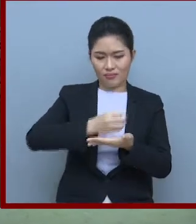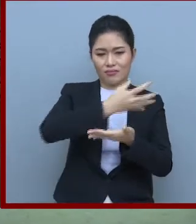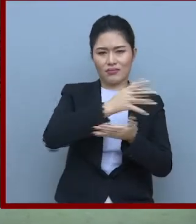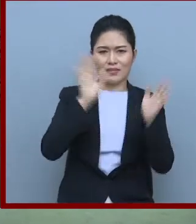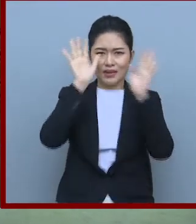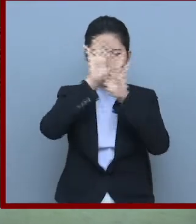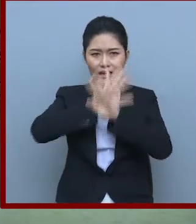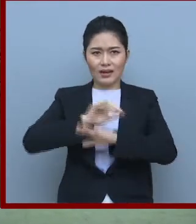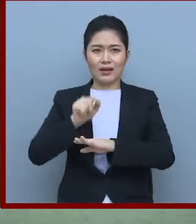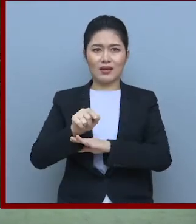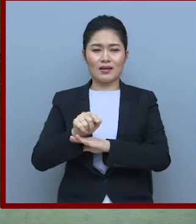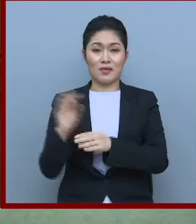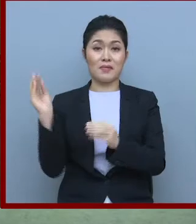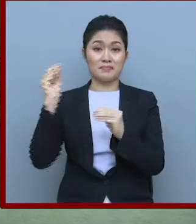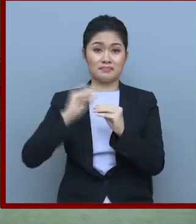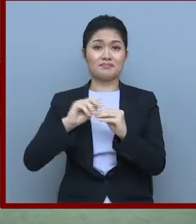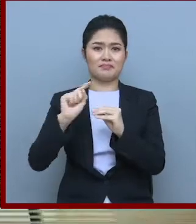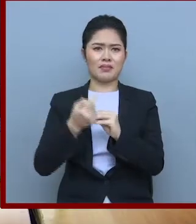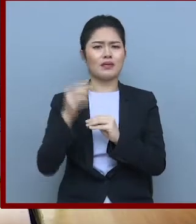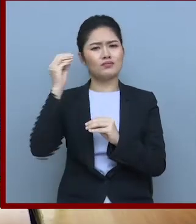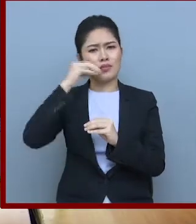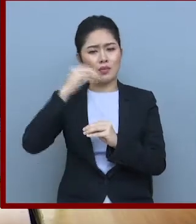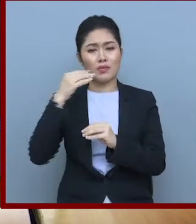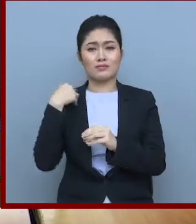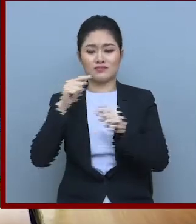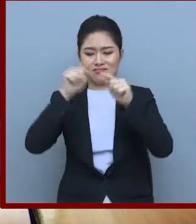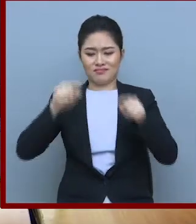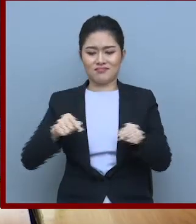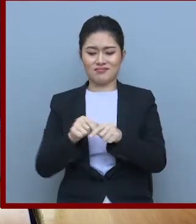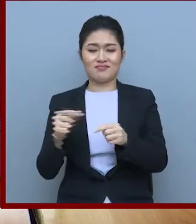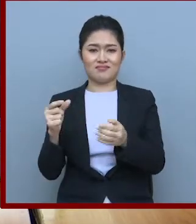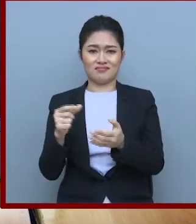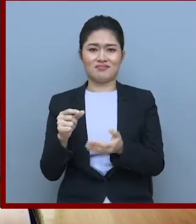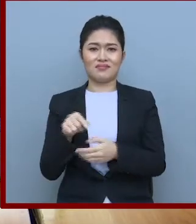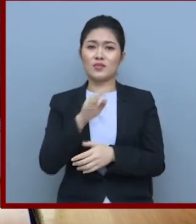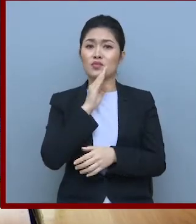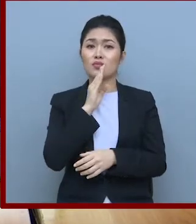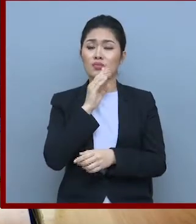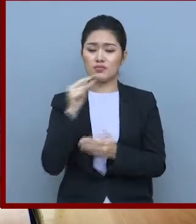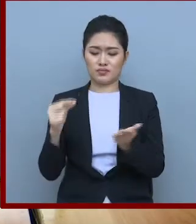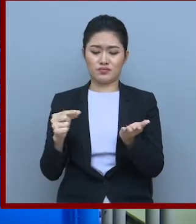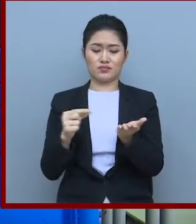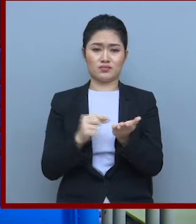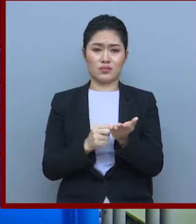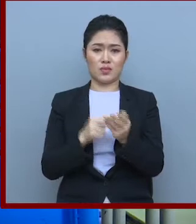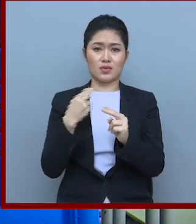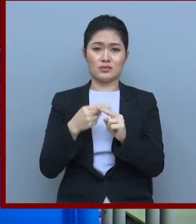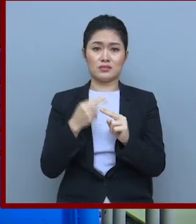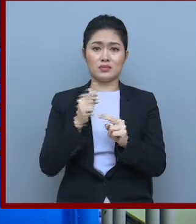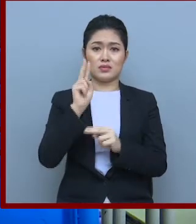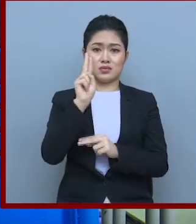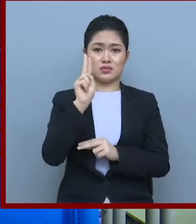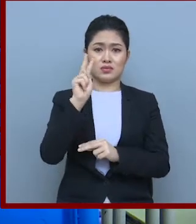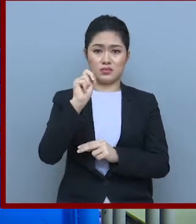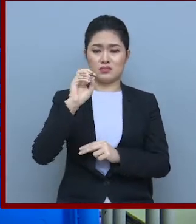เหมือนกับการแฟลชเฟิร์มแวร์เข้าไปใหม่ทุกครั้งนะครับสำหรับตัวหน่วย MCU นะครับถ้าเราใช้ต่อกับ Arduino IDE นะ